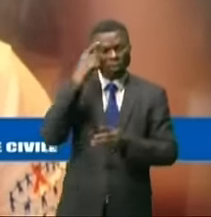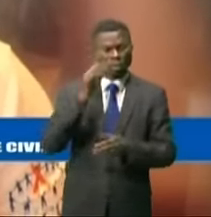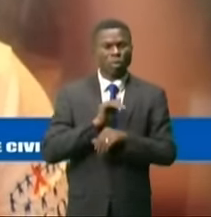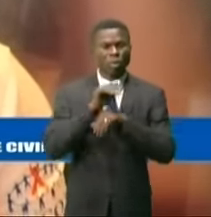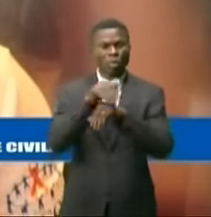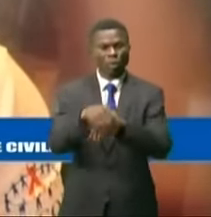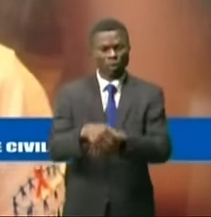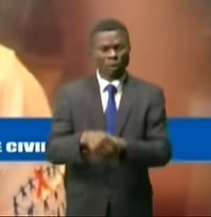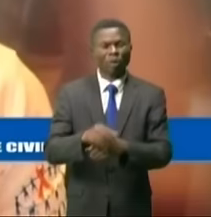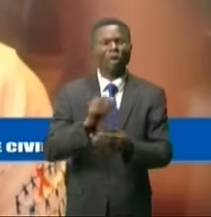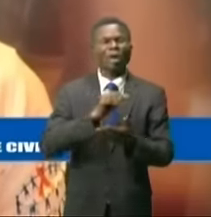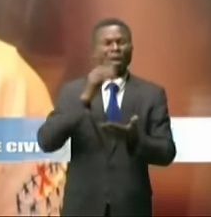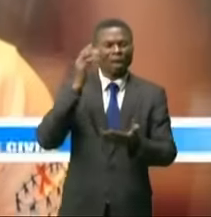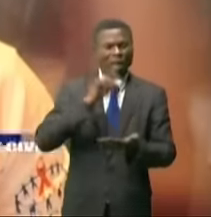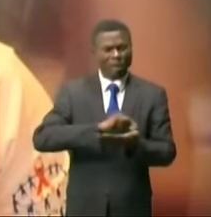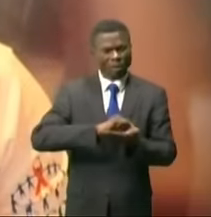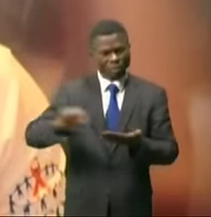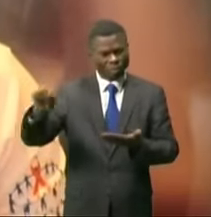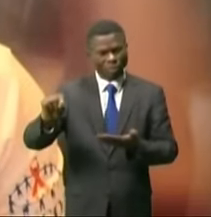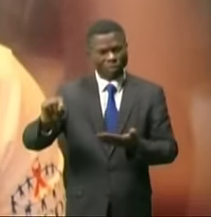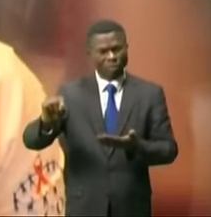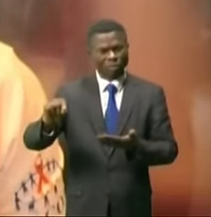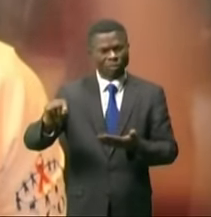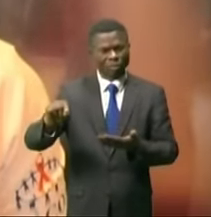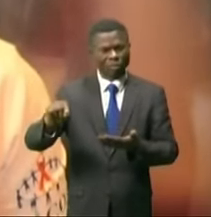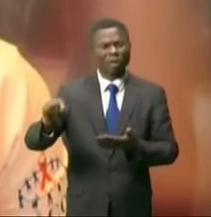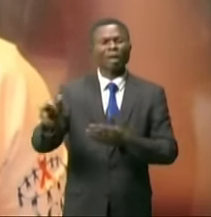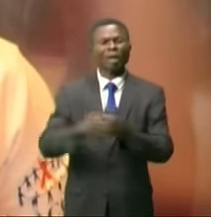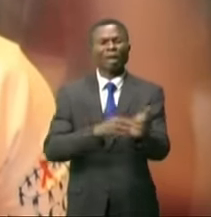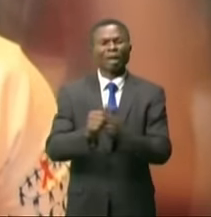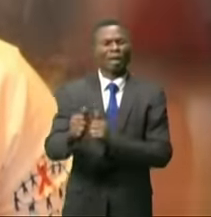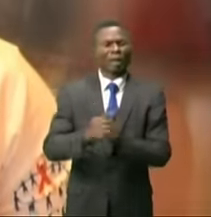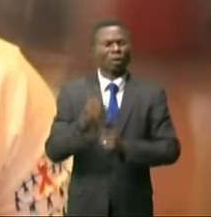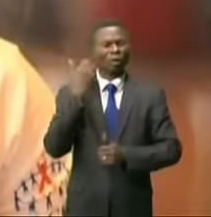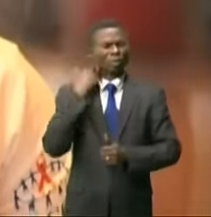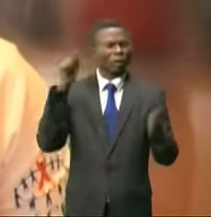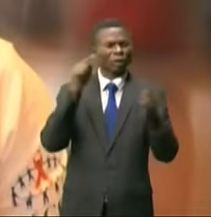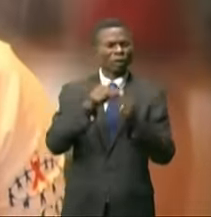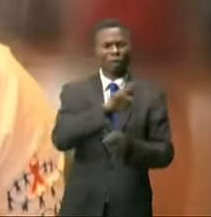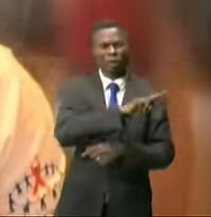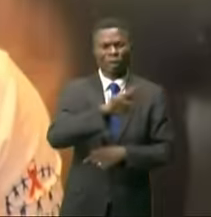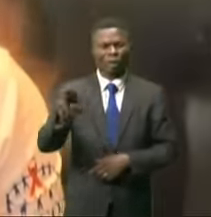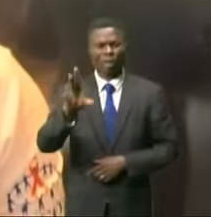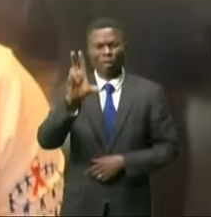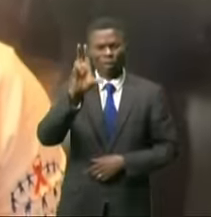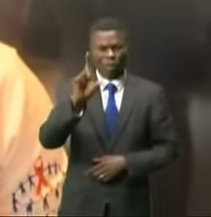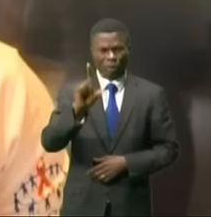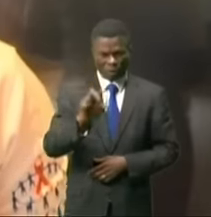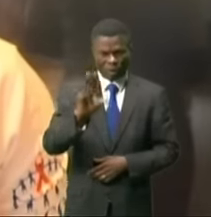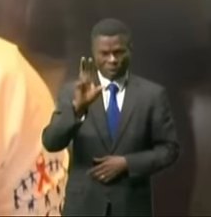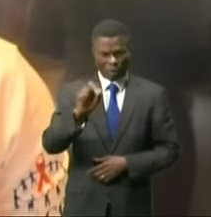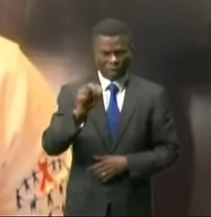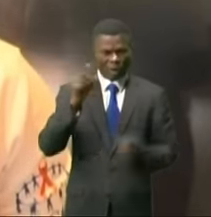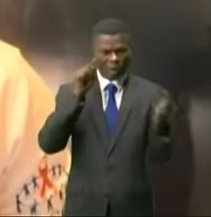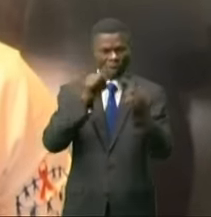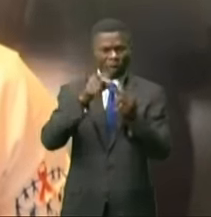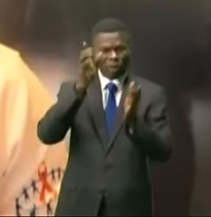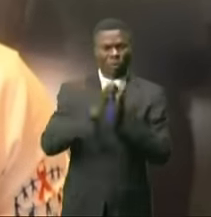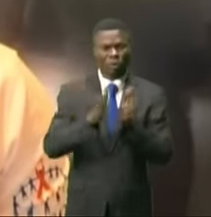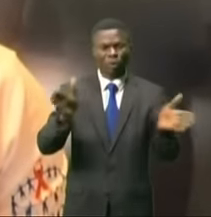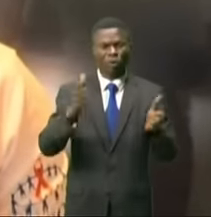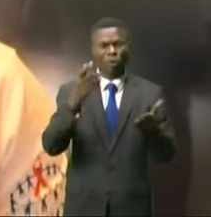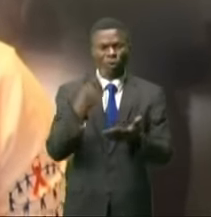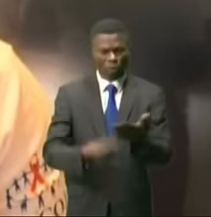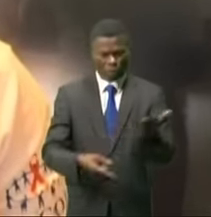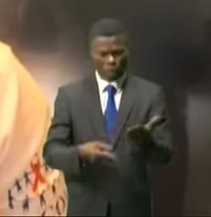à l'élimination du paludisme à l'horizon 2030. Nous avions aussi pris cet objectif général pour